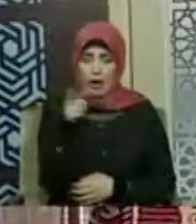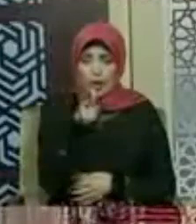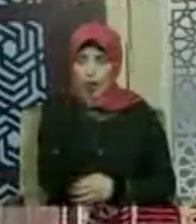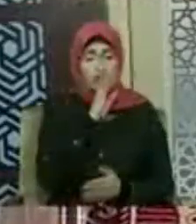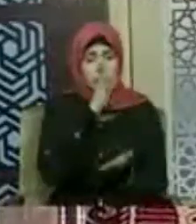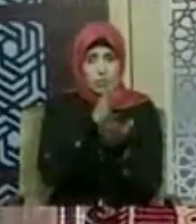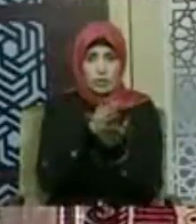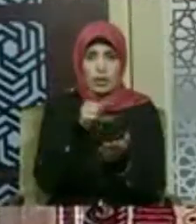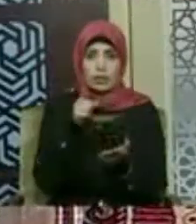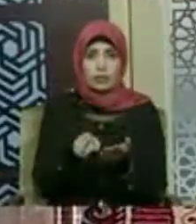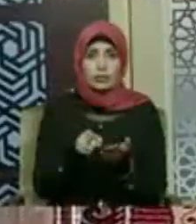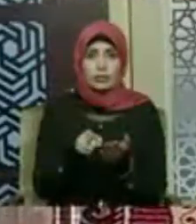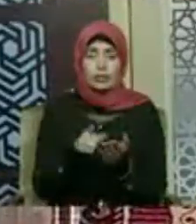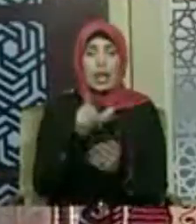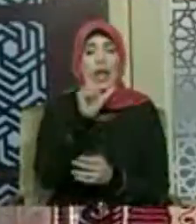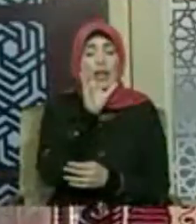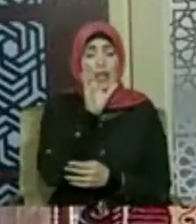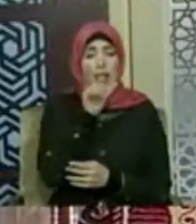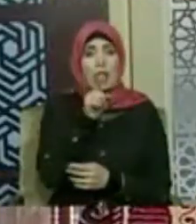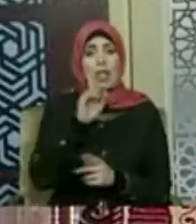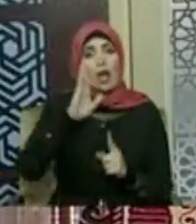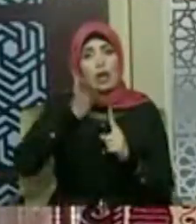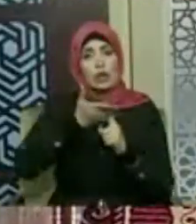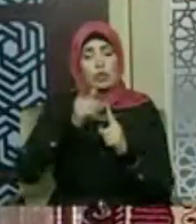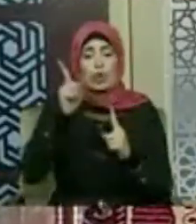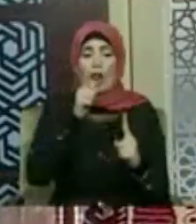صدقت يا رسول الله.